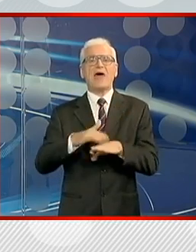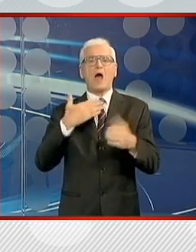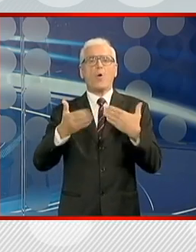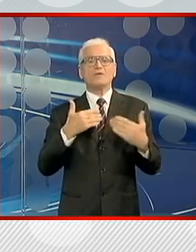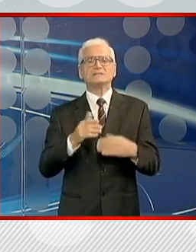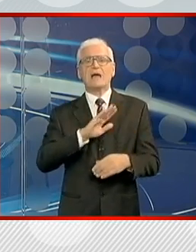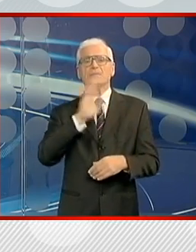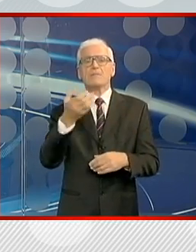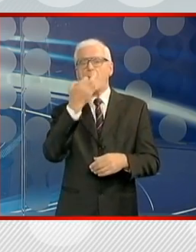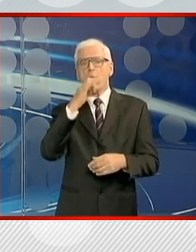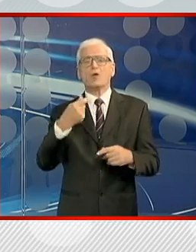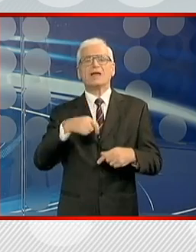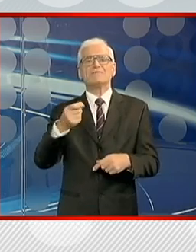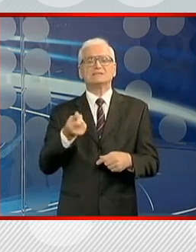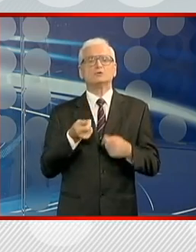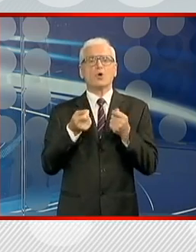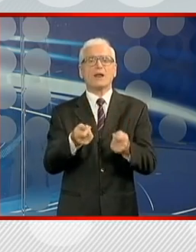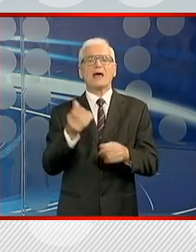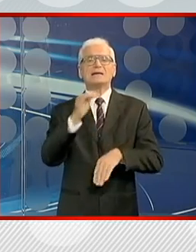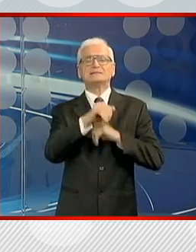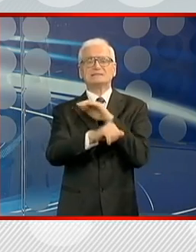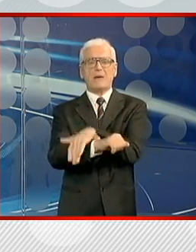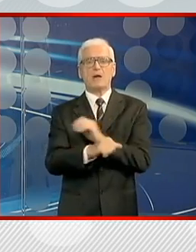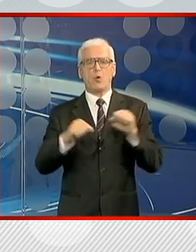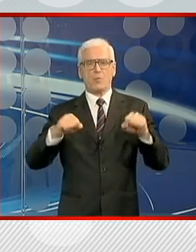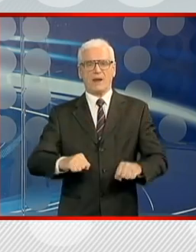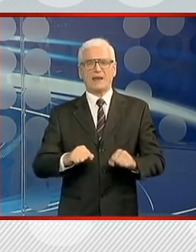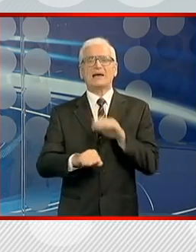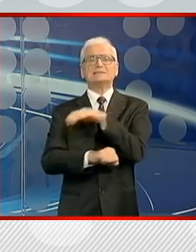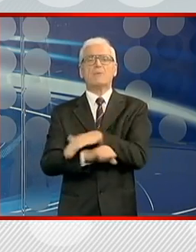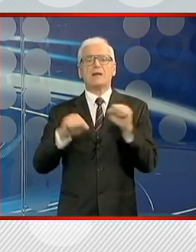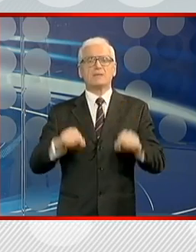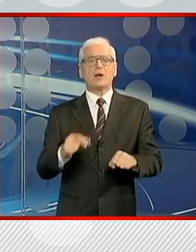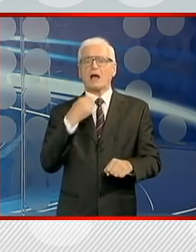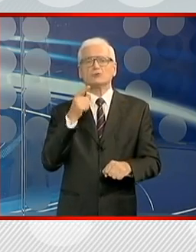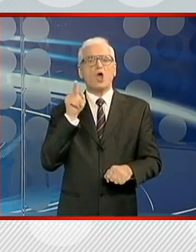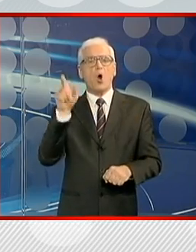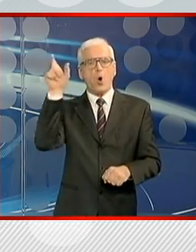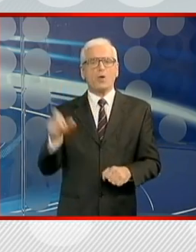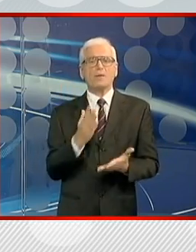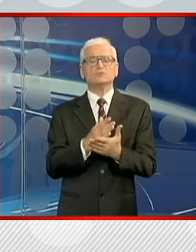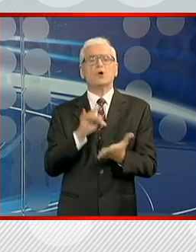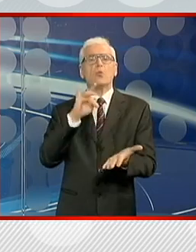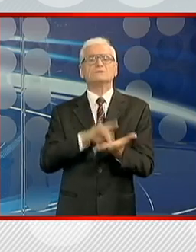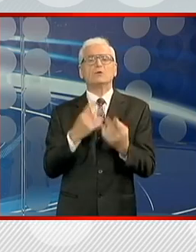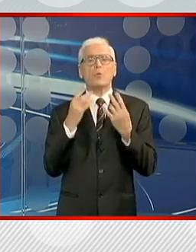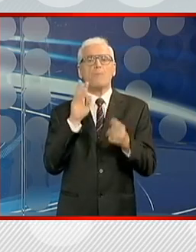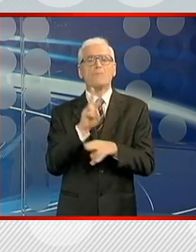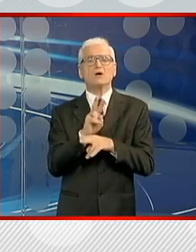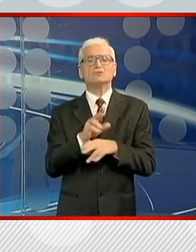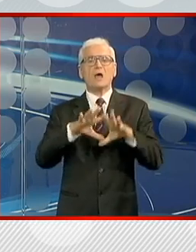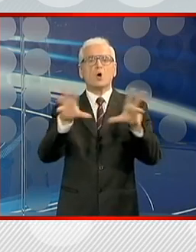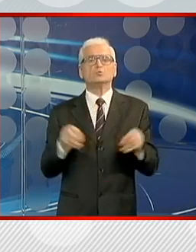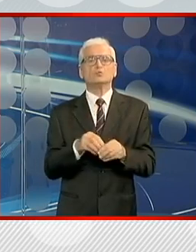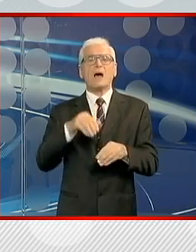ka boljoj investicione klimi Zapadnog Balkana. Zapadni Balkan će, kaže, biti u fokusu samita lidera regiona u